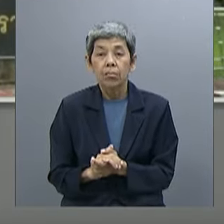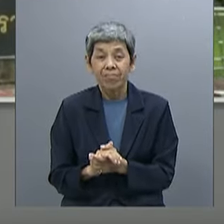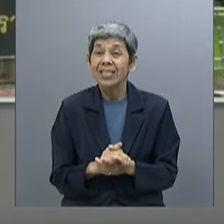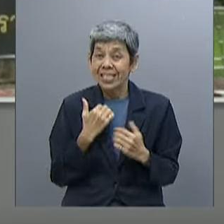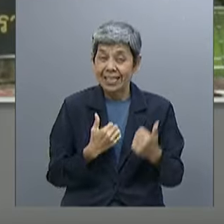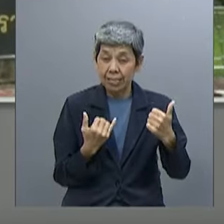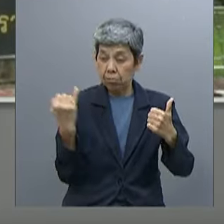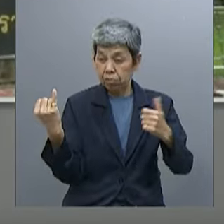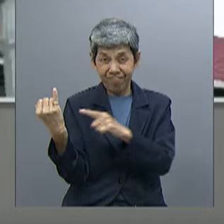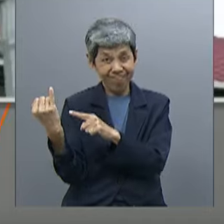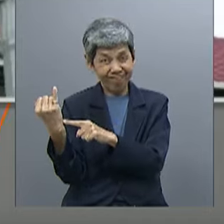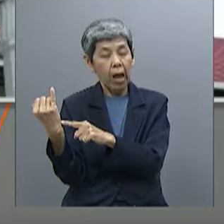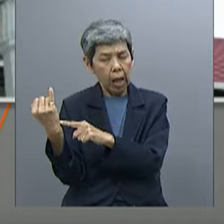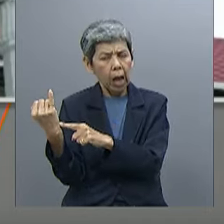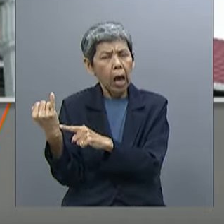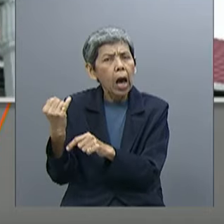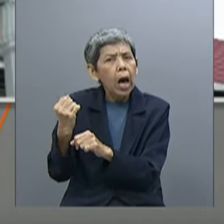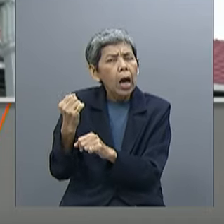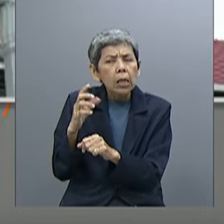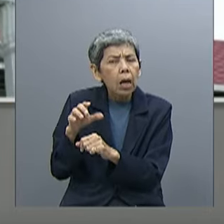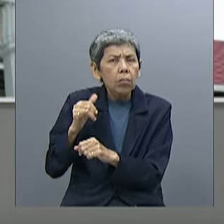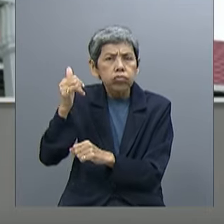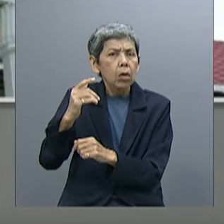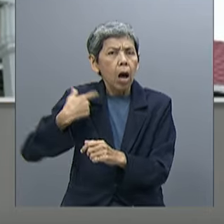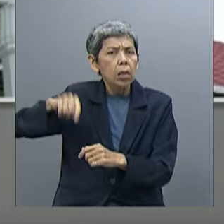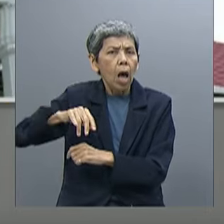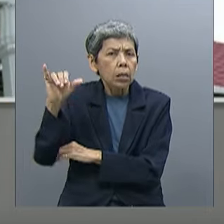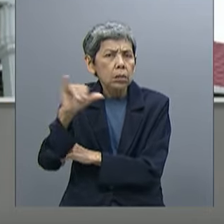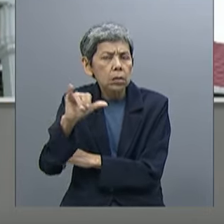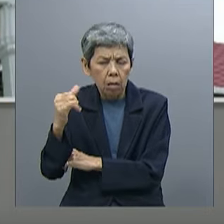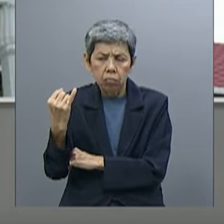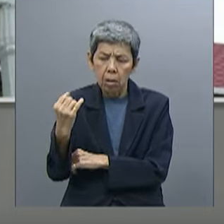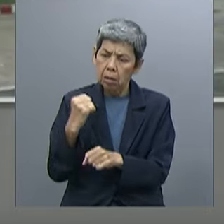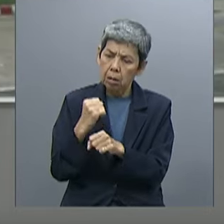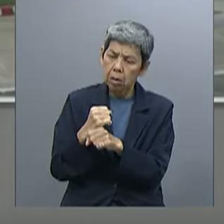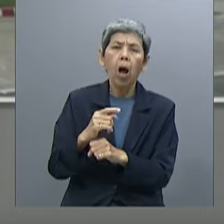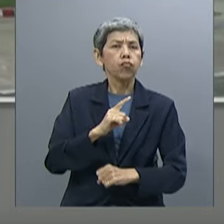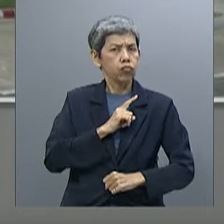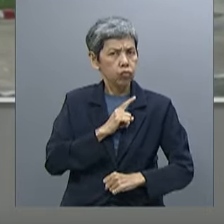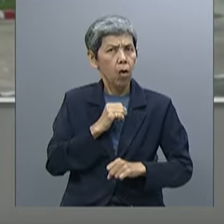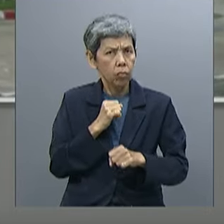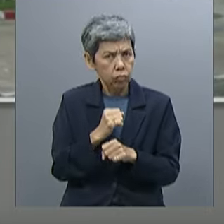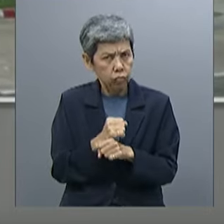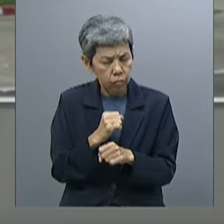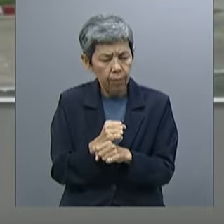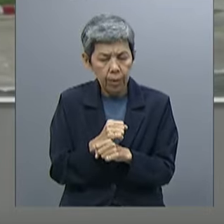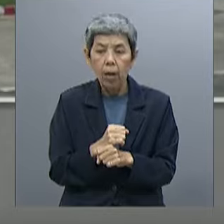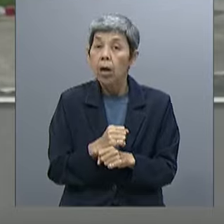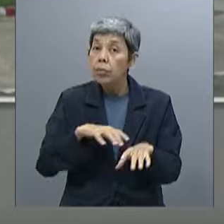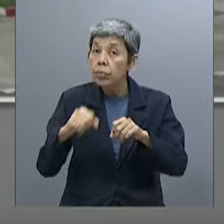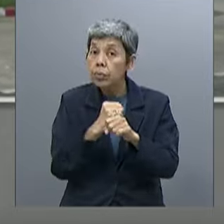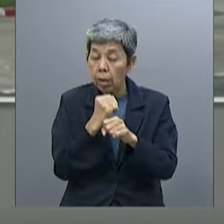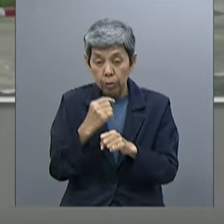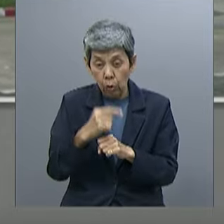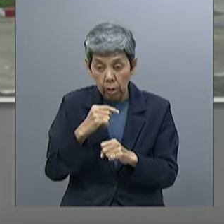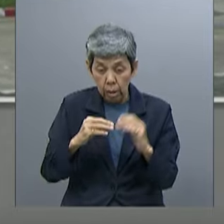มายยังคงเป็นผู้บริสุทธิ์ในมุมนึงก็มีฝ่ายที่มองว่าพวกเขาทำไปตามหน้าที่แล้วก็บริบทของสถาน